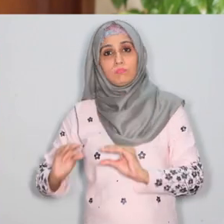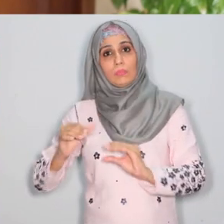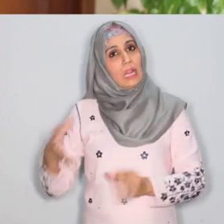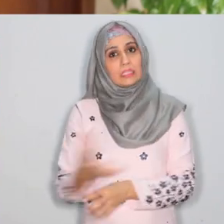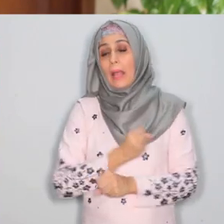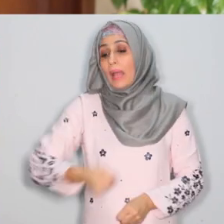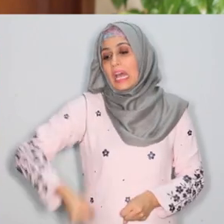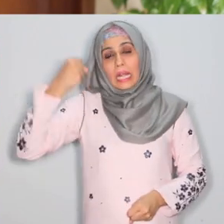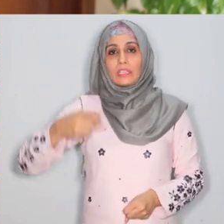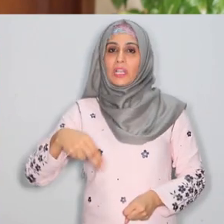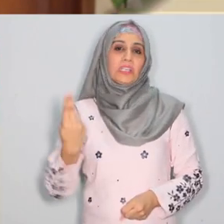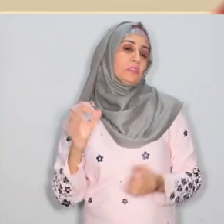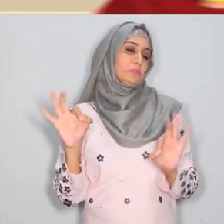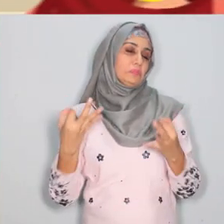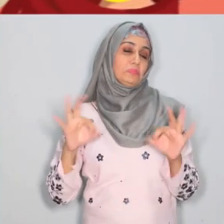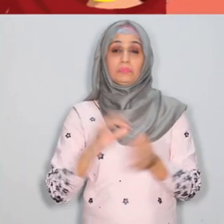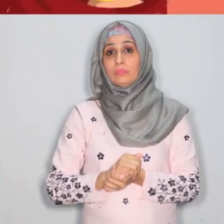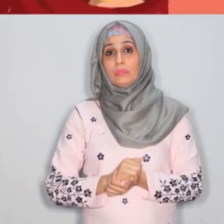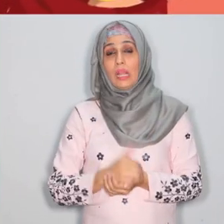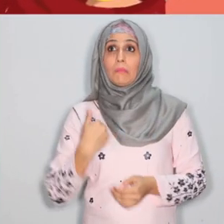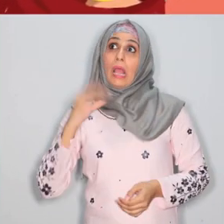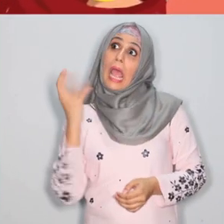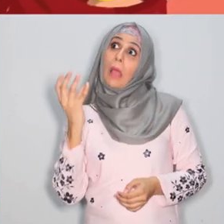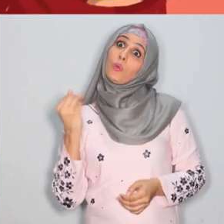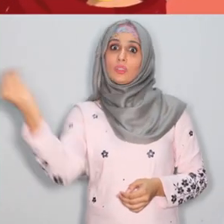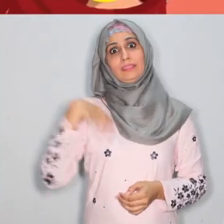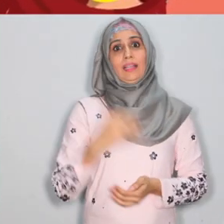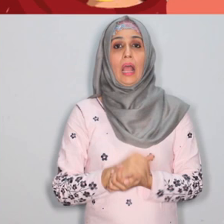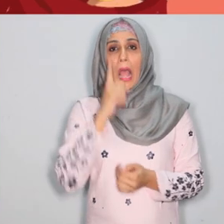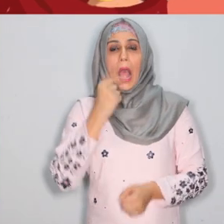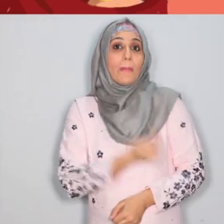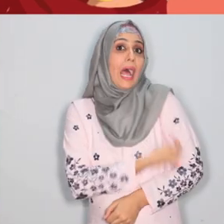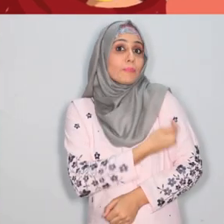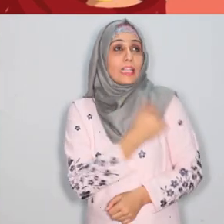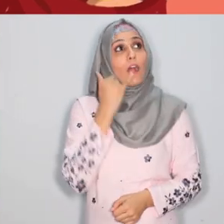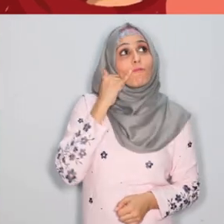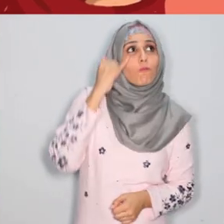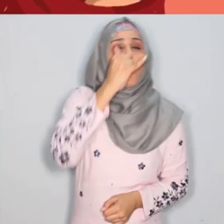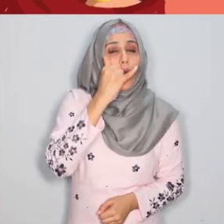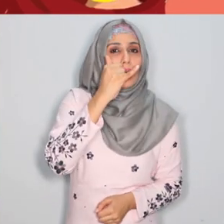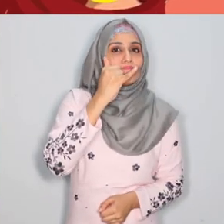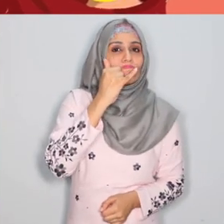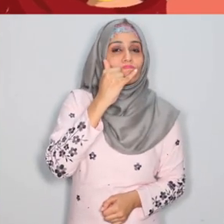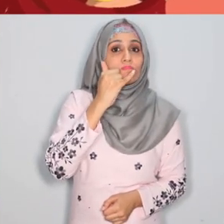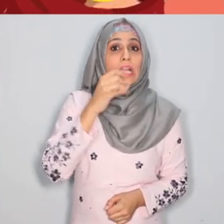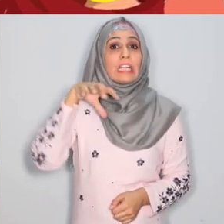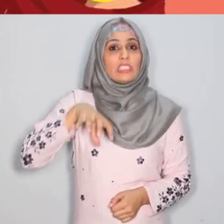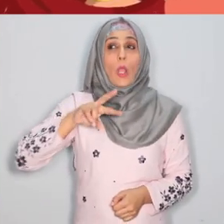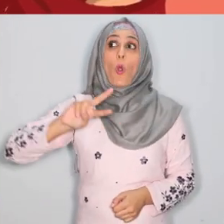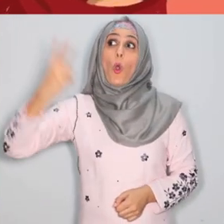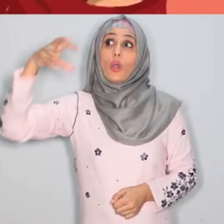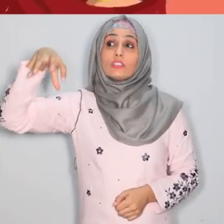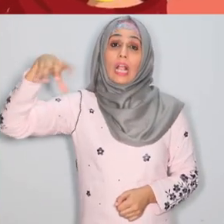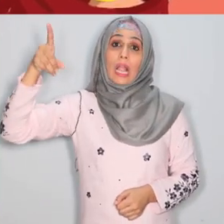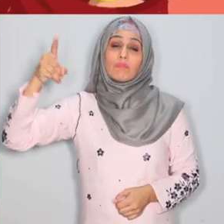किया, इसलिए कोई रिक्शा टैक्सी नहीं चल रहा। हमें एम्बुलेंस भेज दें, अम्मी ने अस्पताल फोन किया। शहर की दूसरी तरफ